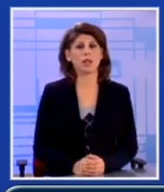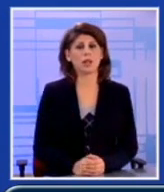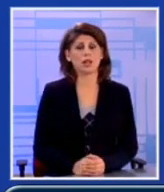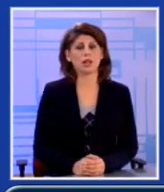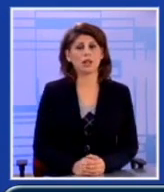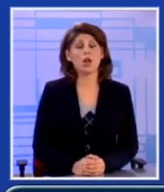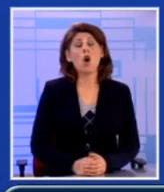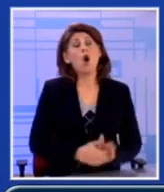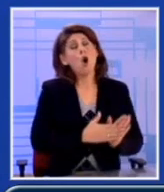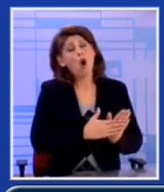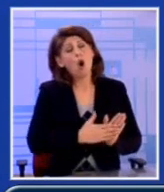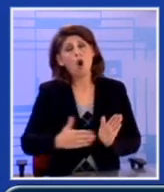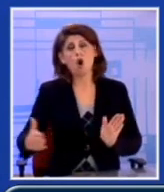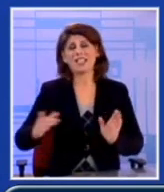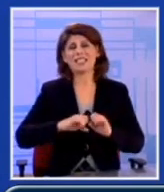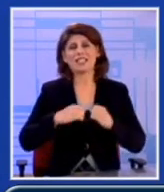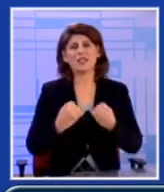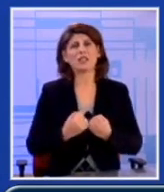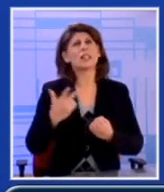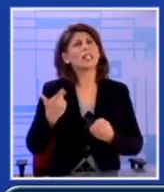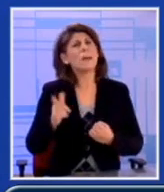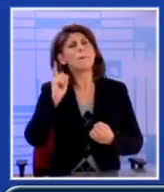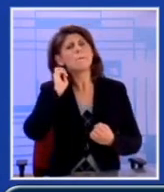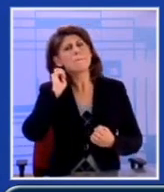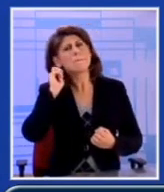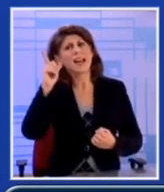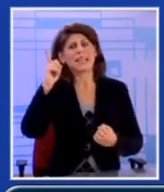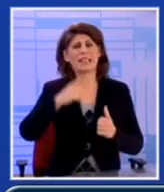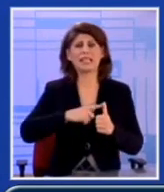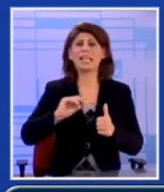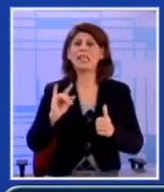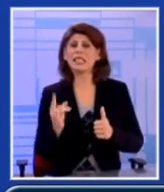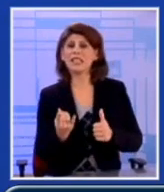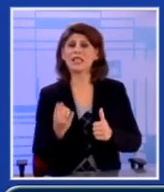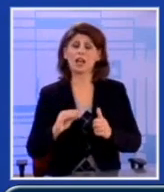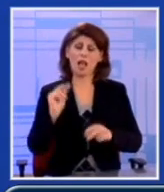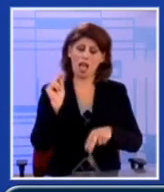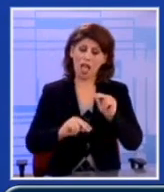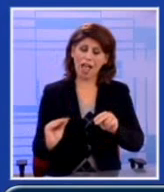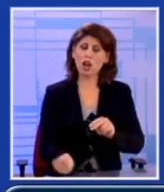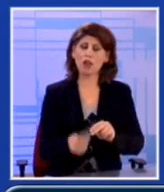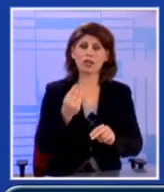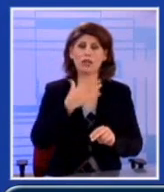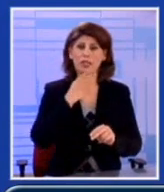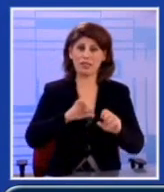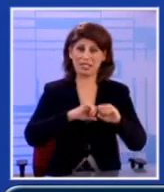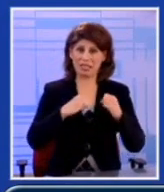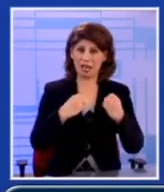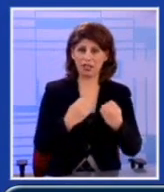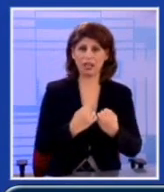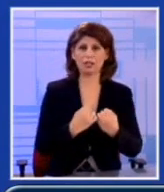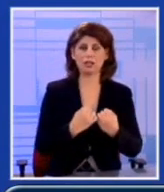τις συνεδριάσεις, είτε πανηγυρικές είτε εκλογικές, δηλαδή και για τη